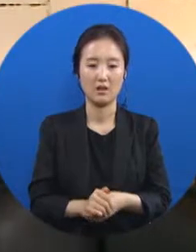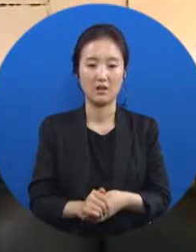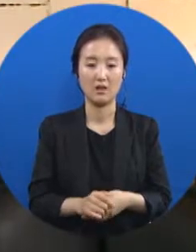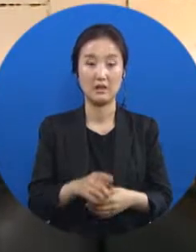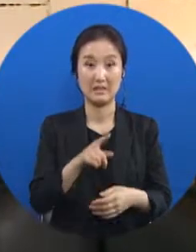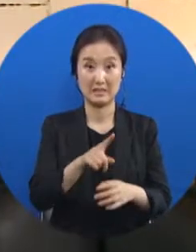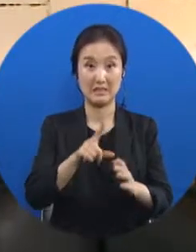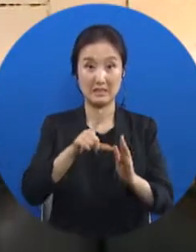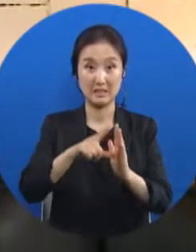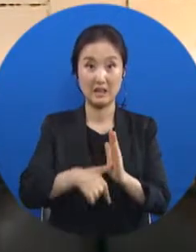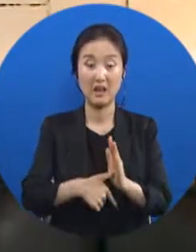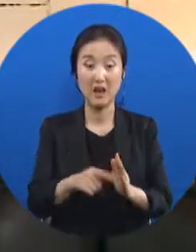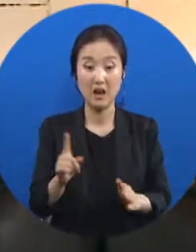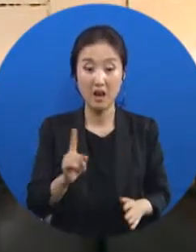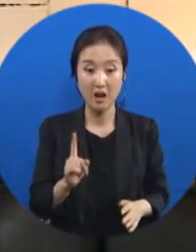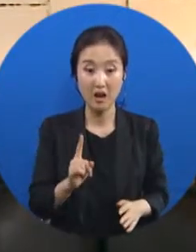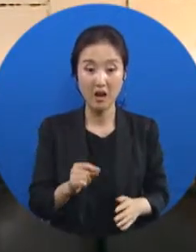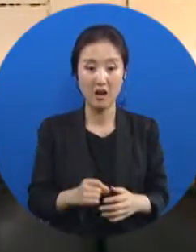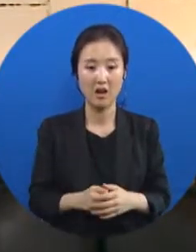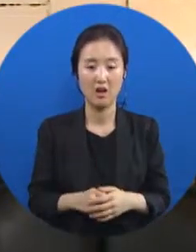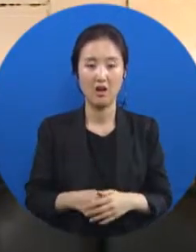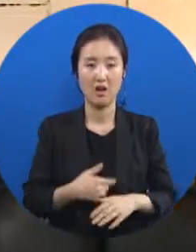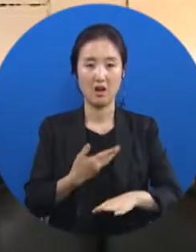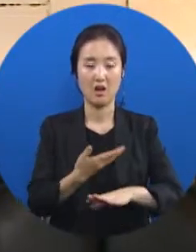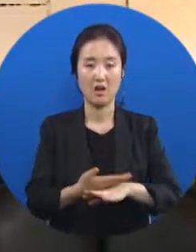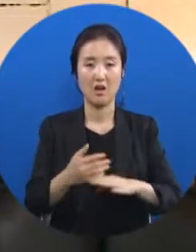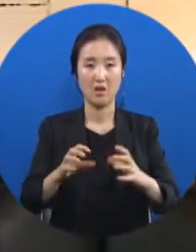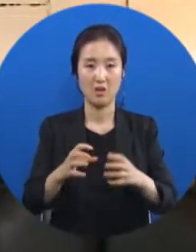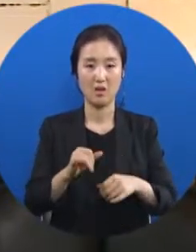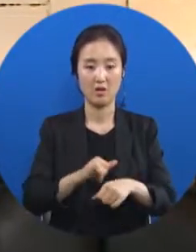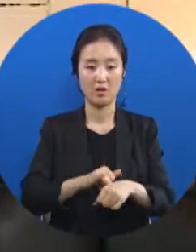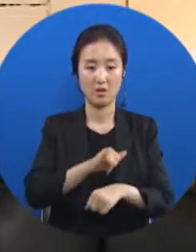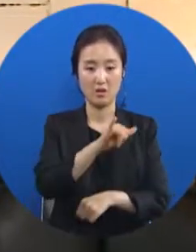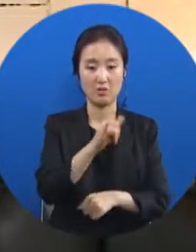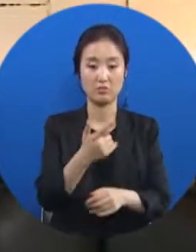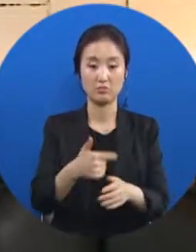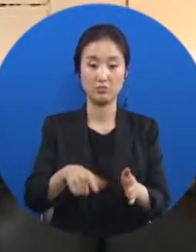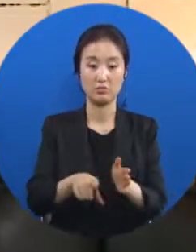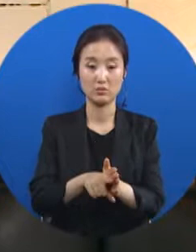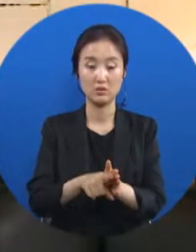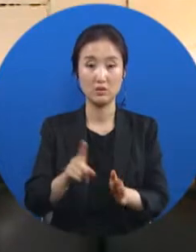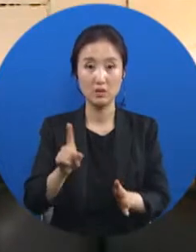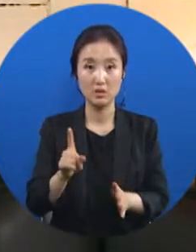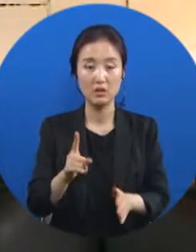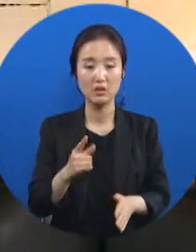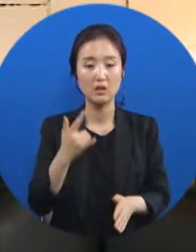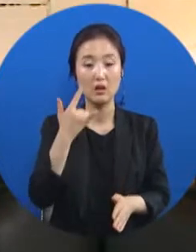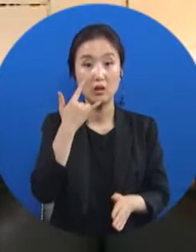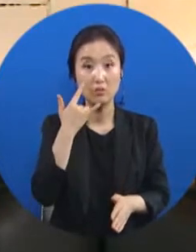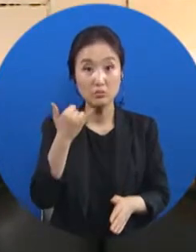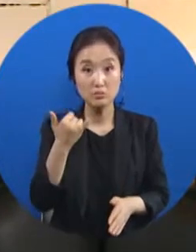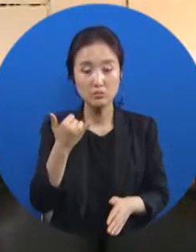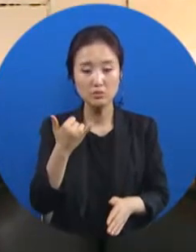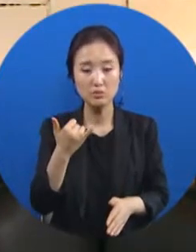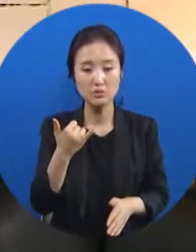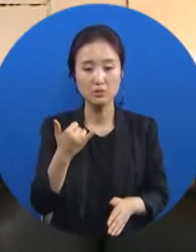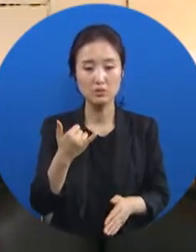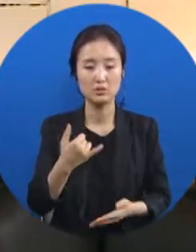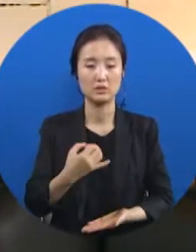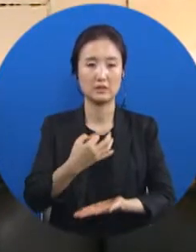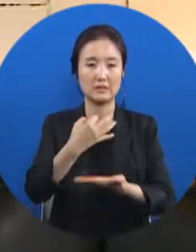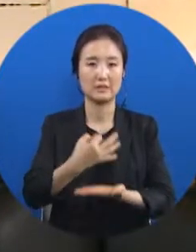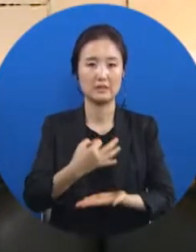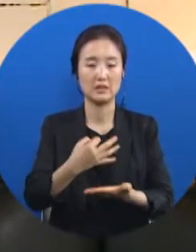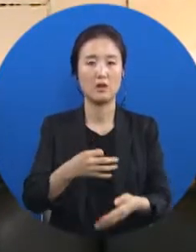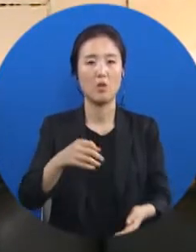그 당시에는 외국을 나가려면요. 부모님의 재산이 순수 재산이 5만 원이 넘어야